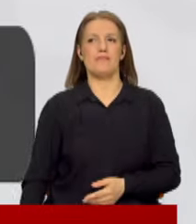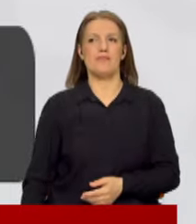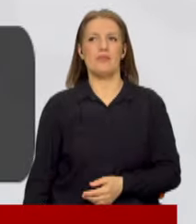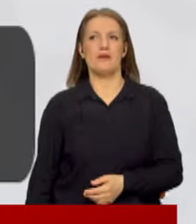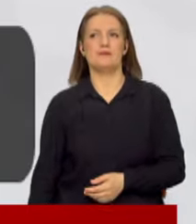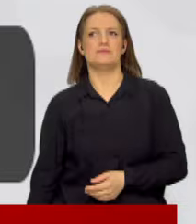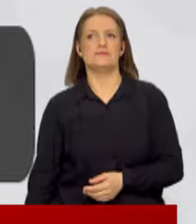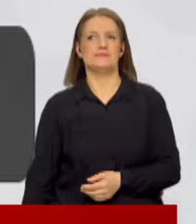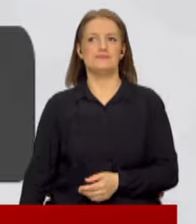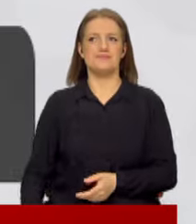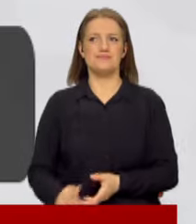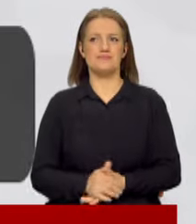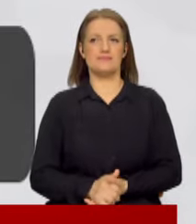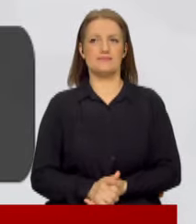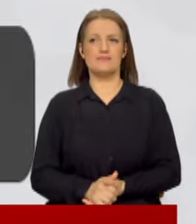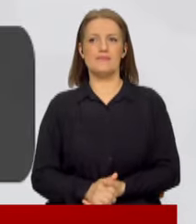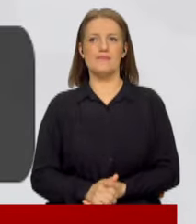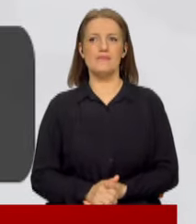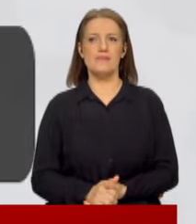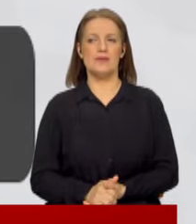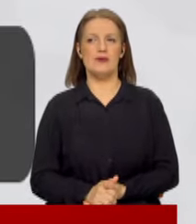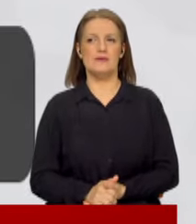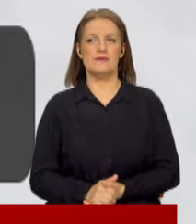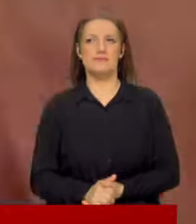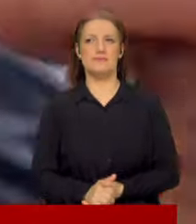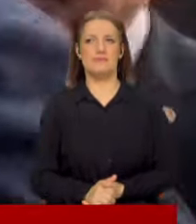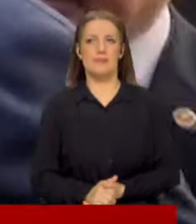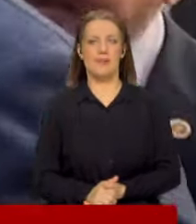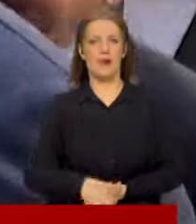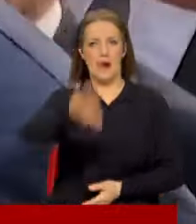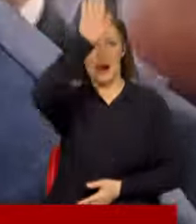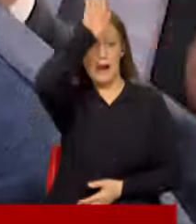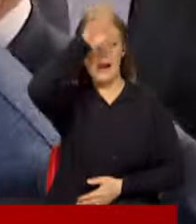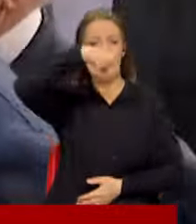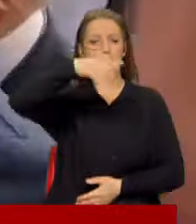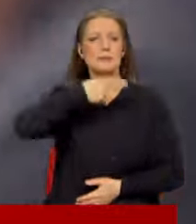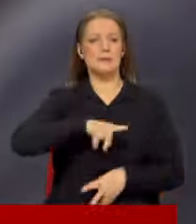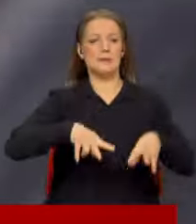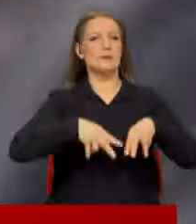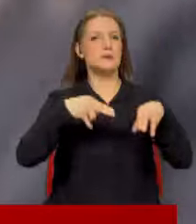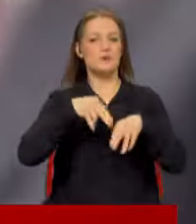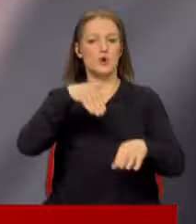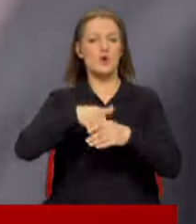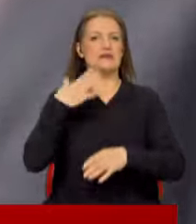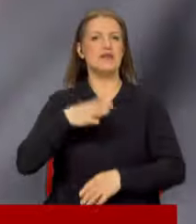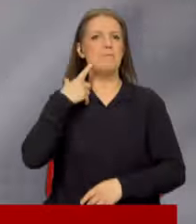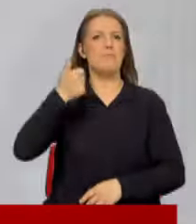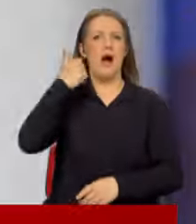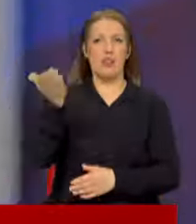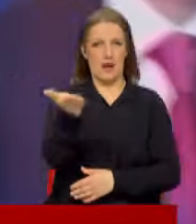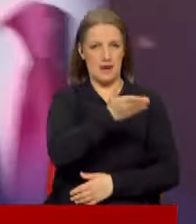Başkanımıza inşallah bizler de çok güçlü bir destek vereceğiz. İstanbul'da AK Parti adayı Murat Kurum'a oy isteyen